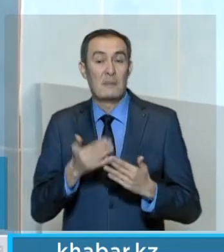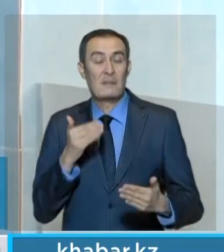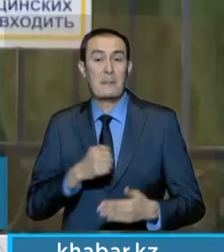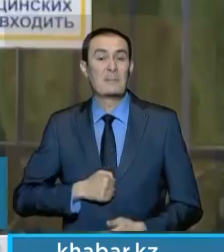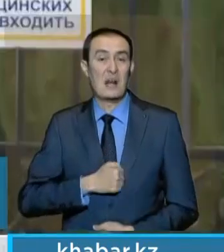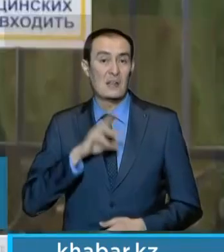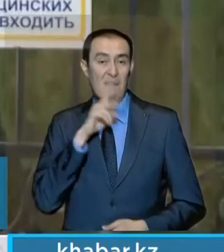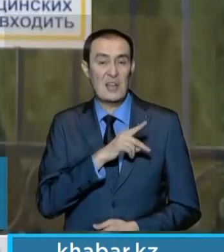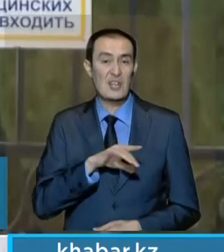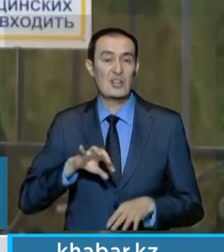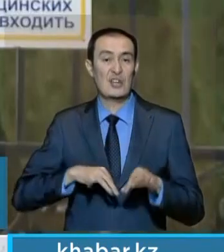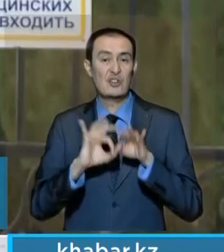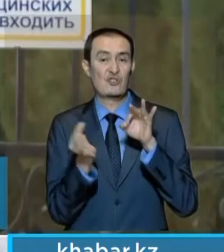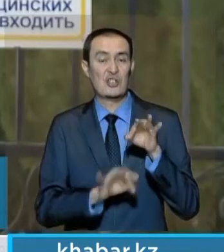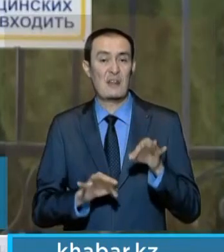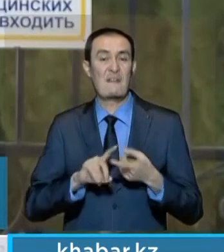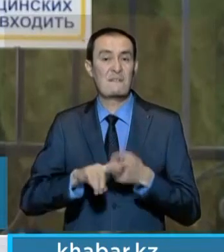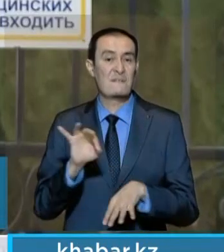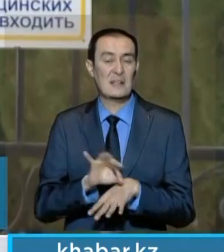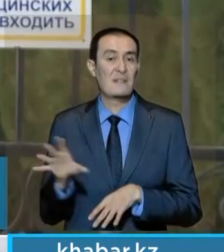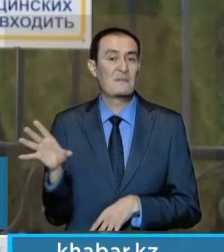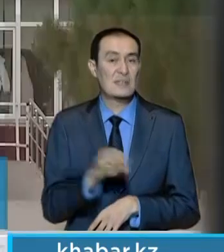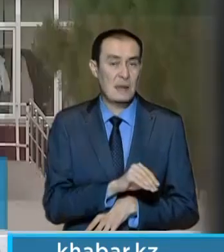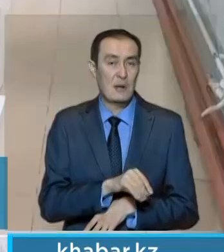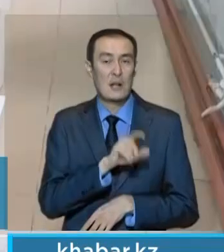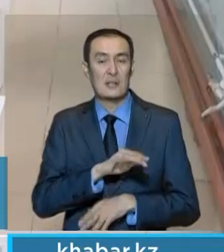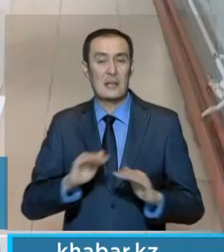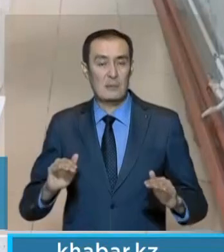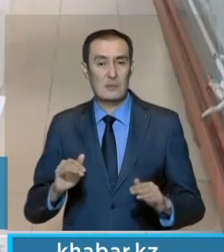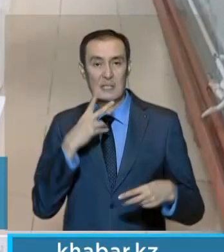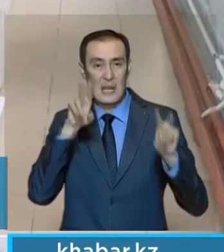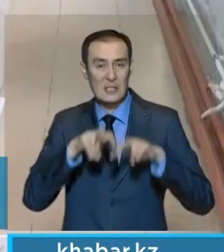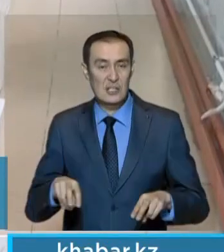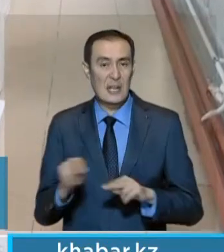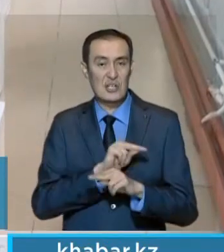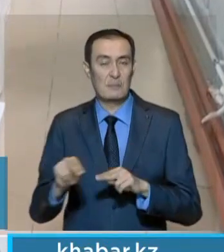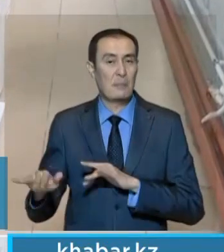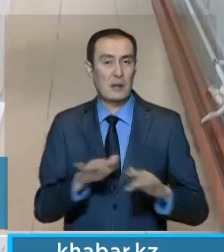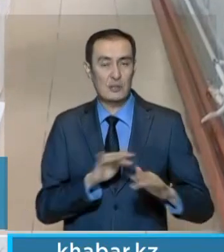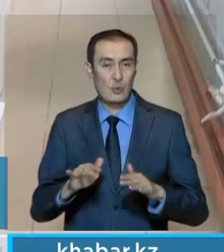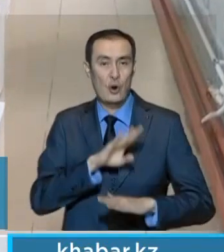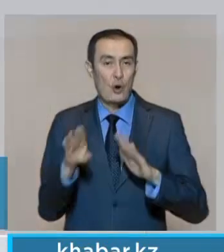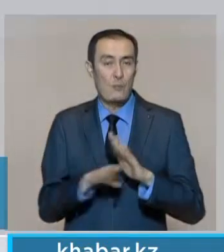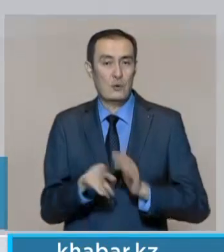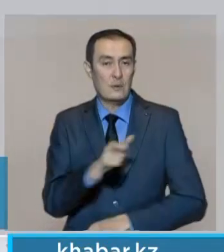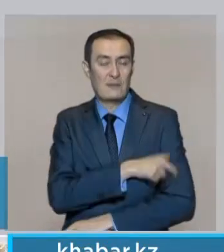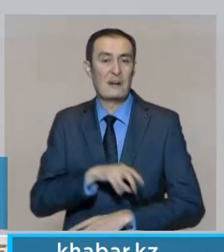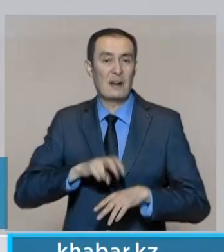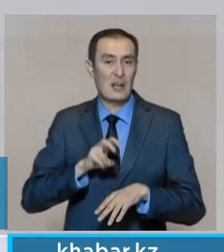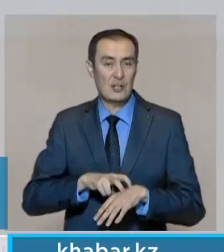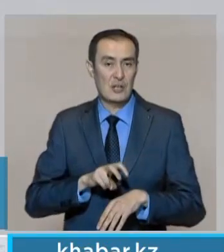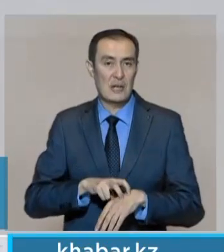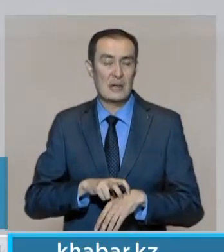пищевое отравление, кишечная инфекция. Всем пострадавшим оказали диагностические и лечебные процедуры под контролем областных специалистов